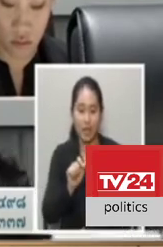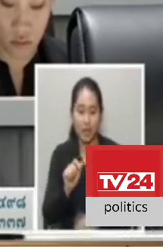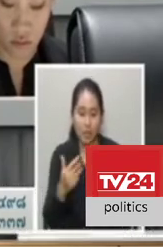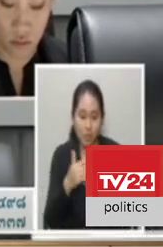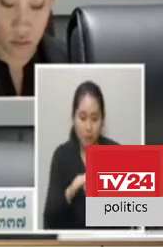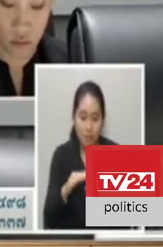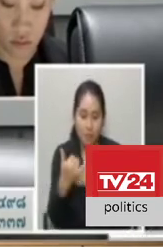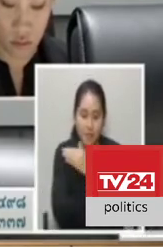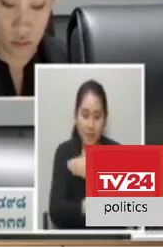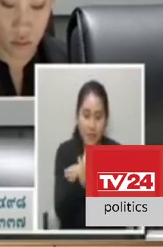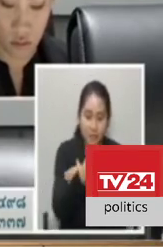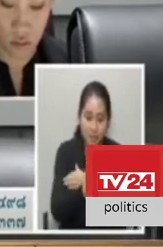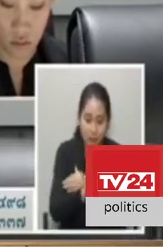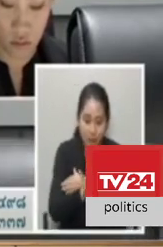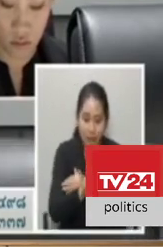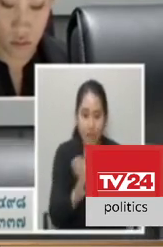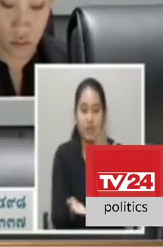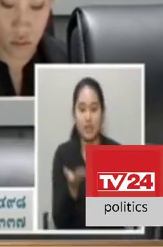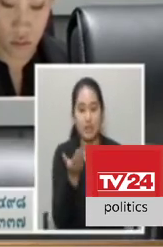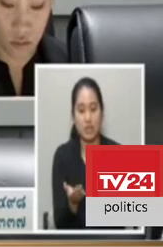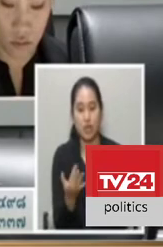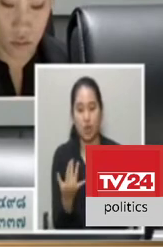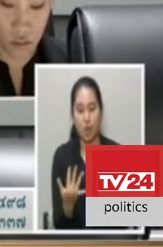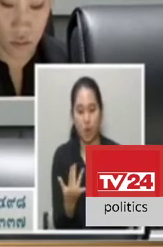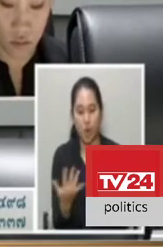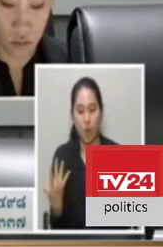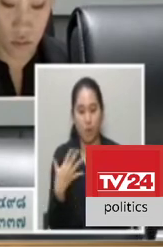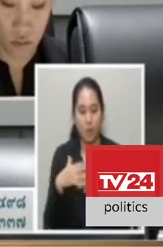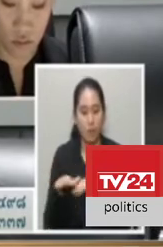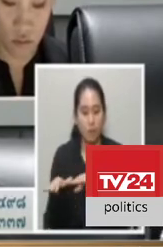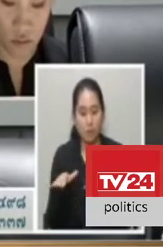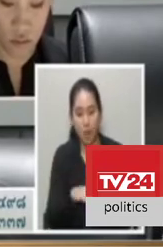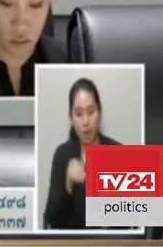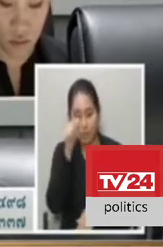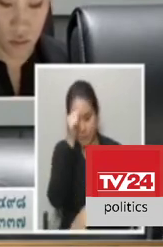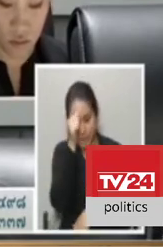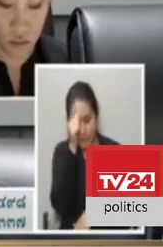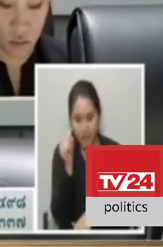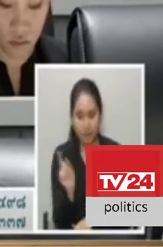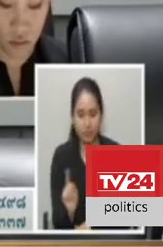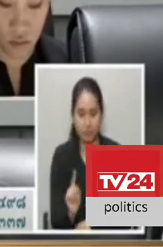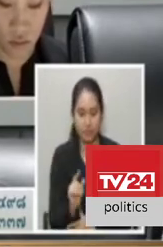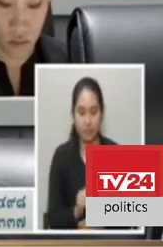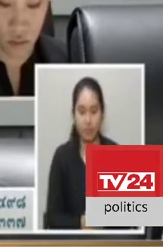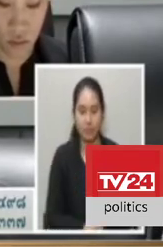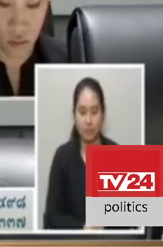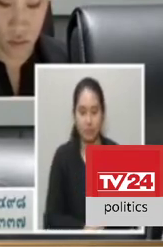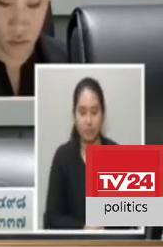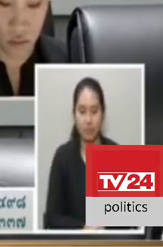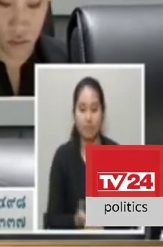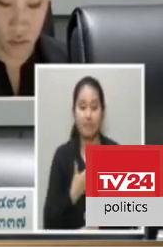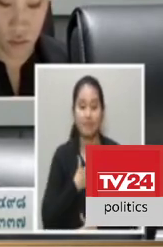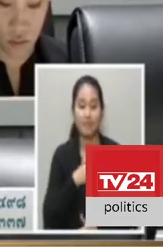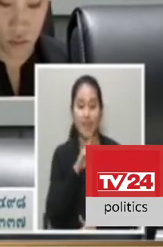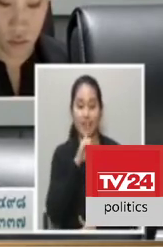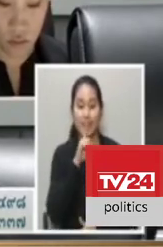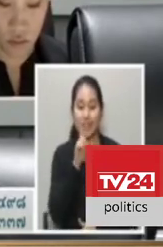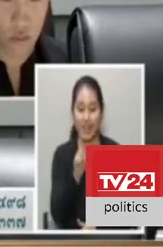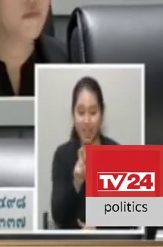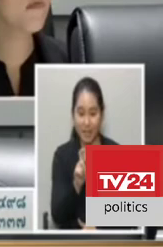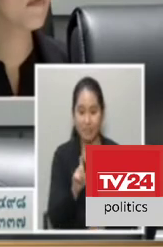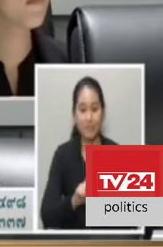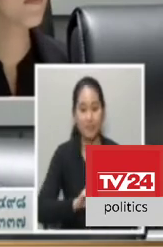ทศหรือจะรอลงนามพร้อมอินเดีย16ประเทศดังนั้นคำถามที่2ของ